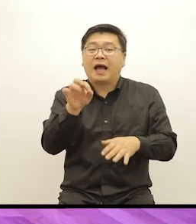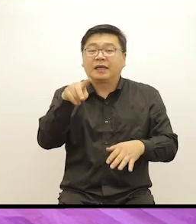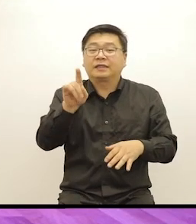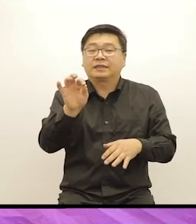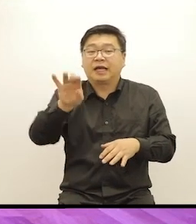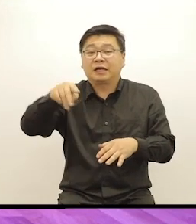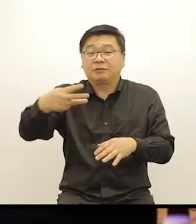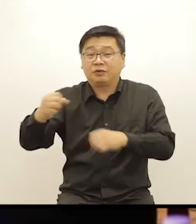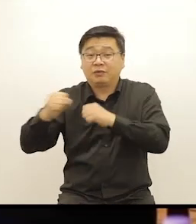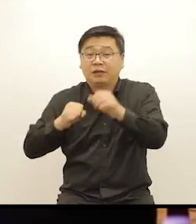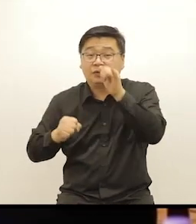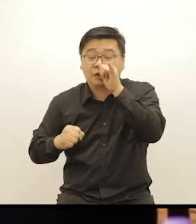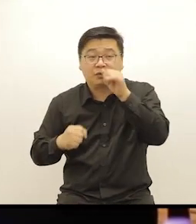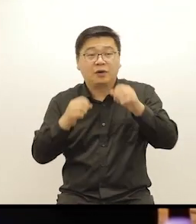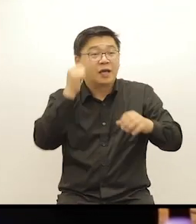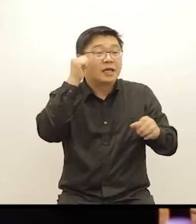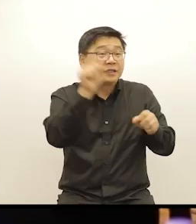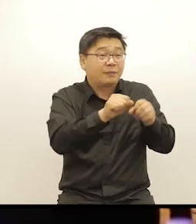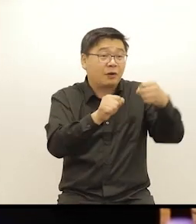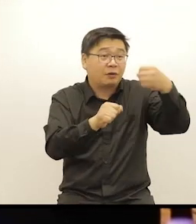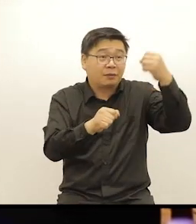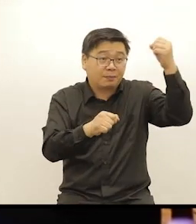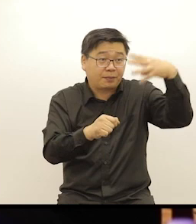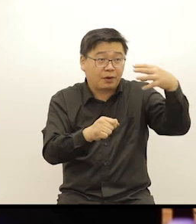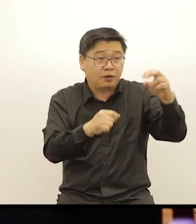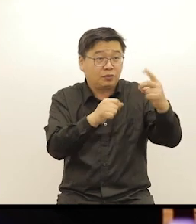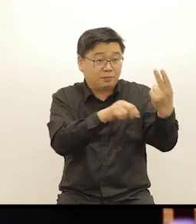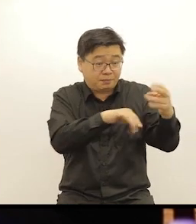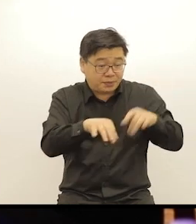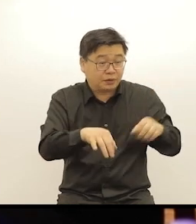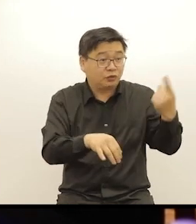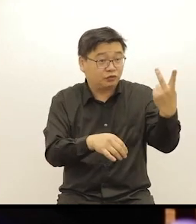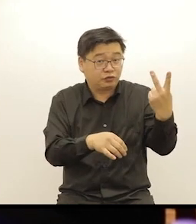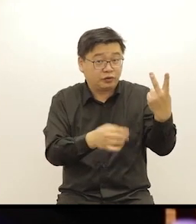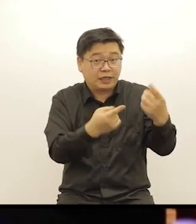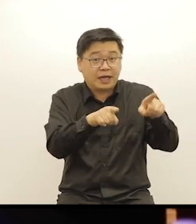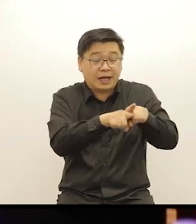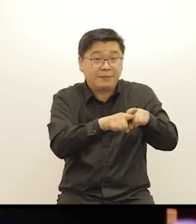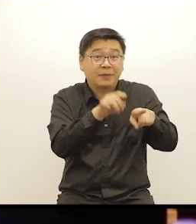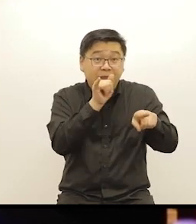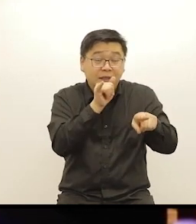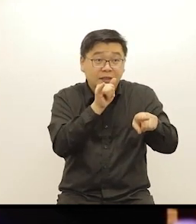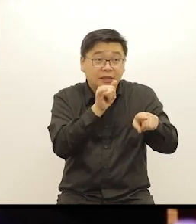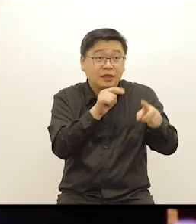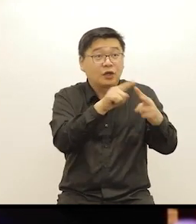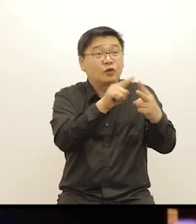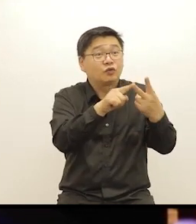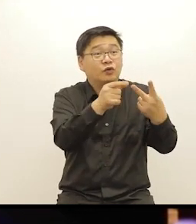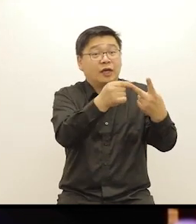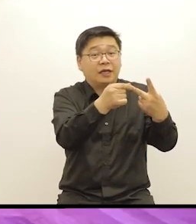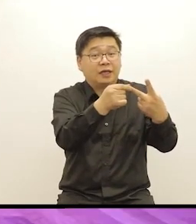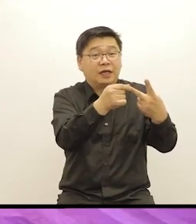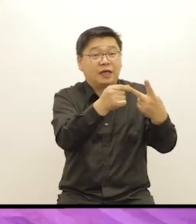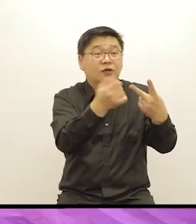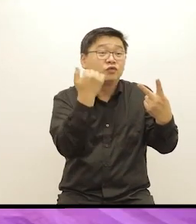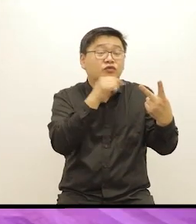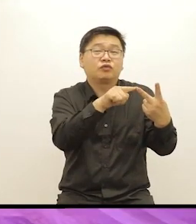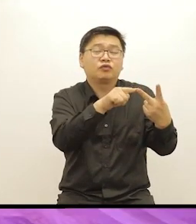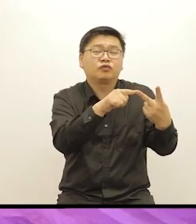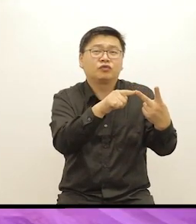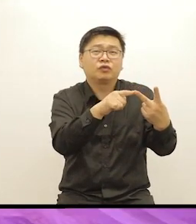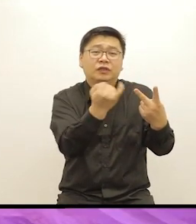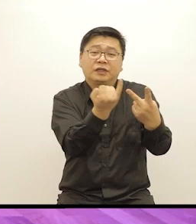활동도 하고 있고 또 피아노 듀오 새벽별 활동도 하고 있는데요. 듀오 피아노 그룹에서 호흡을